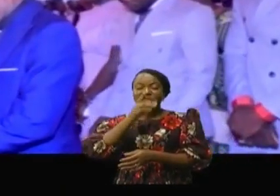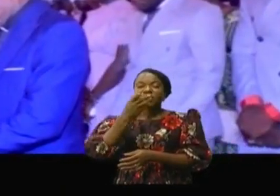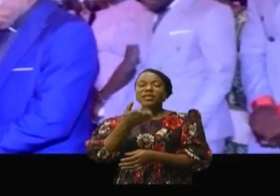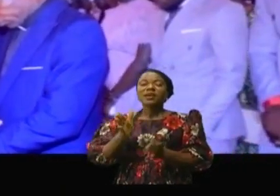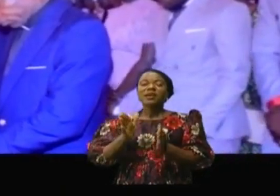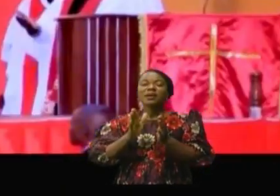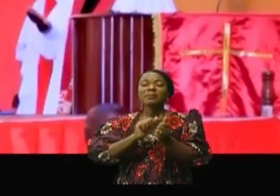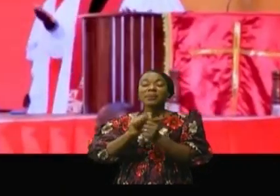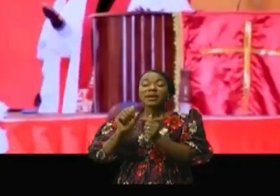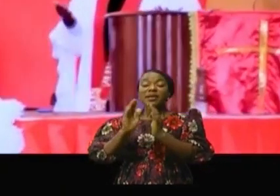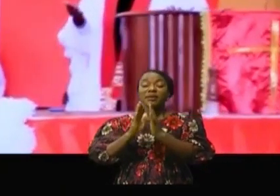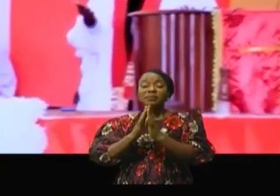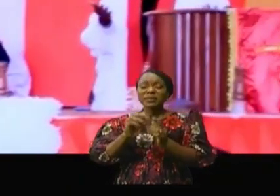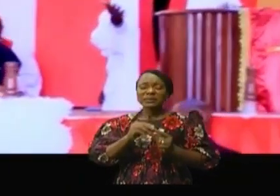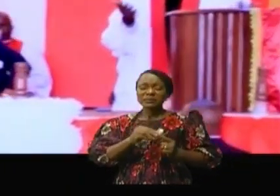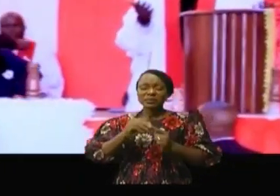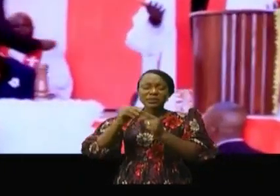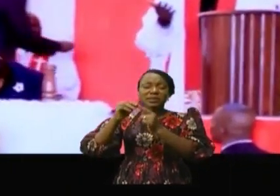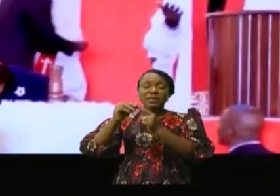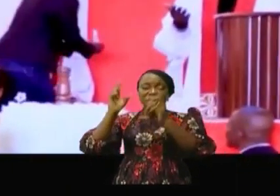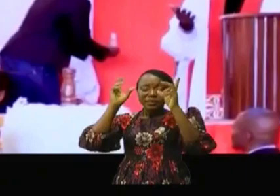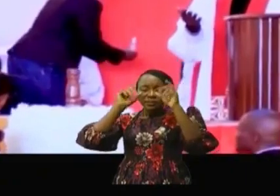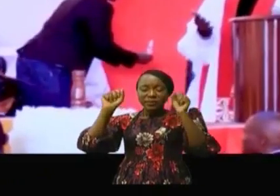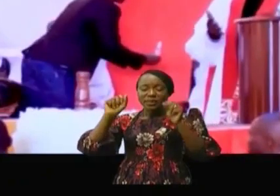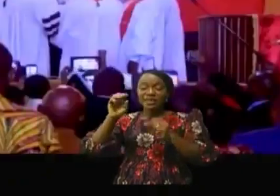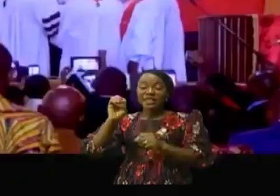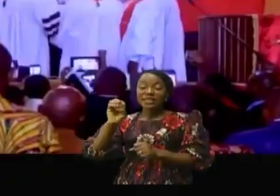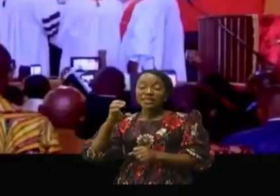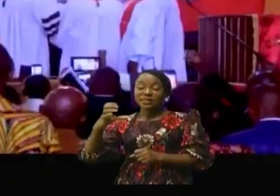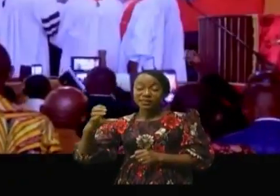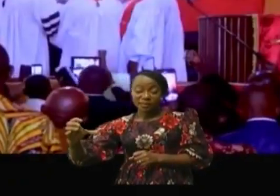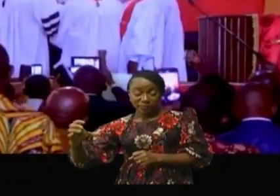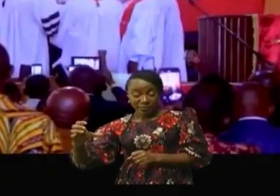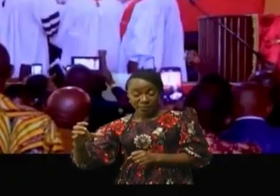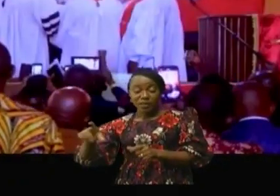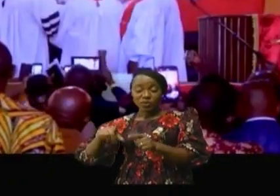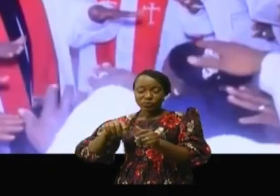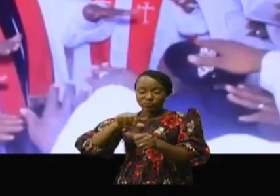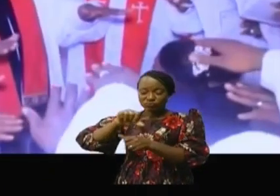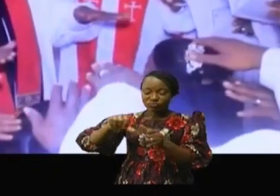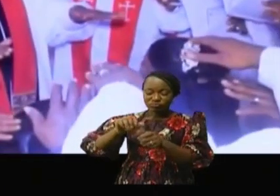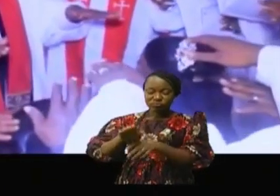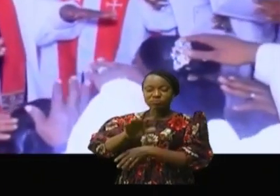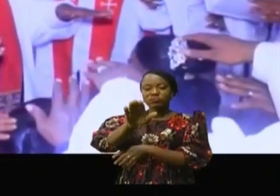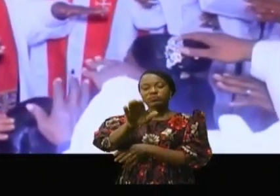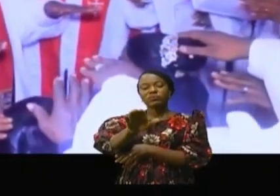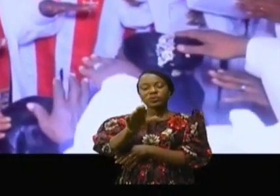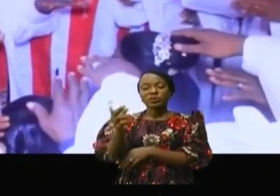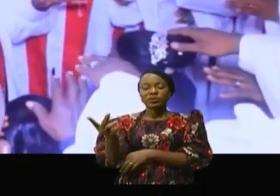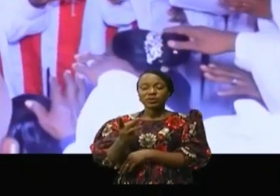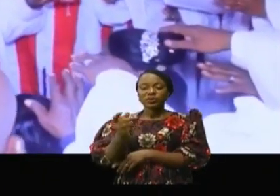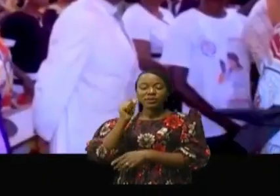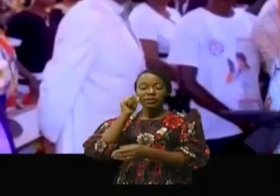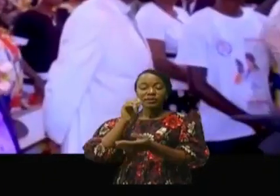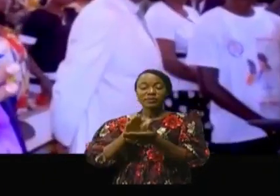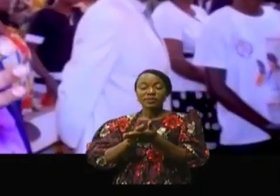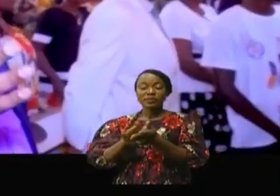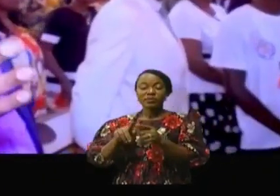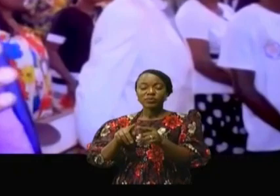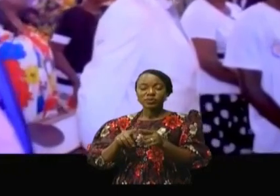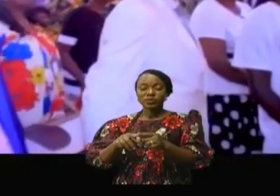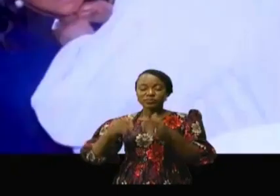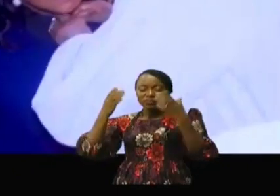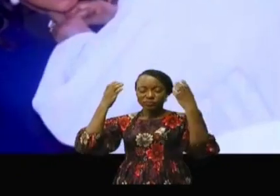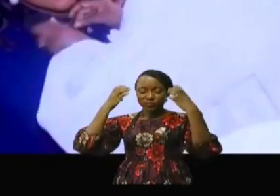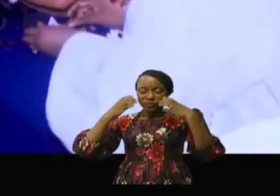prière spéciale du président de l'ECC qu'entouraient tous les co-célébrants qui ont imposé leurs mains sur les deux lauréates avant de leur faire